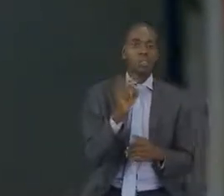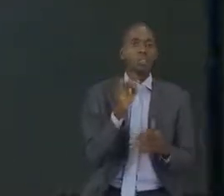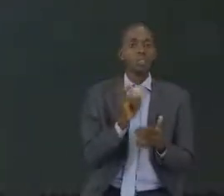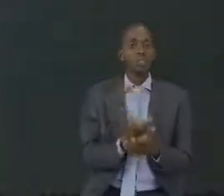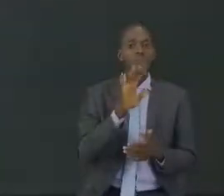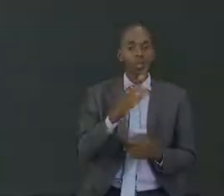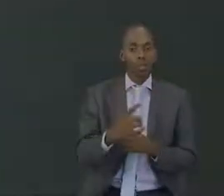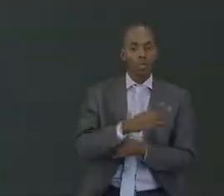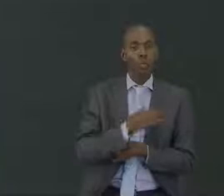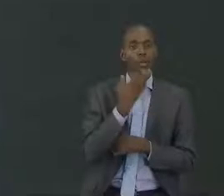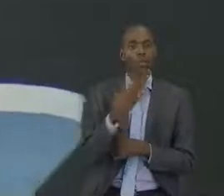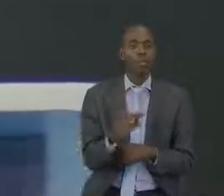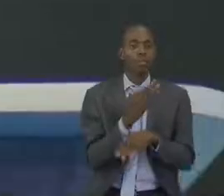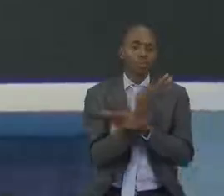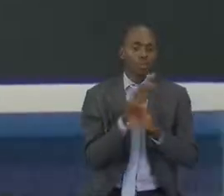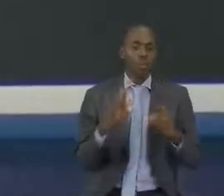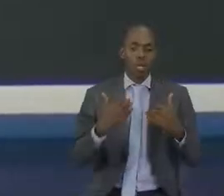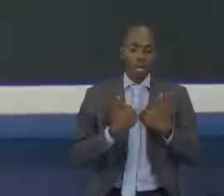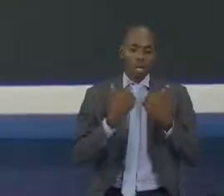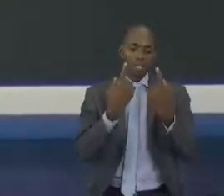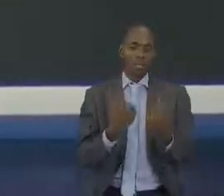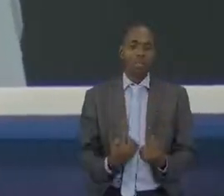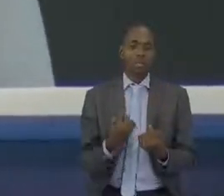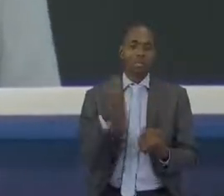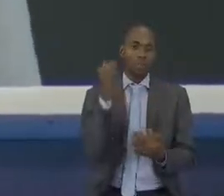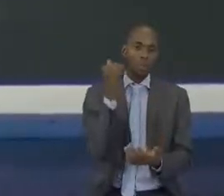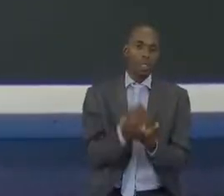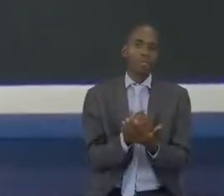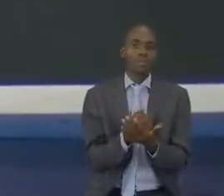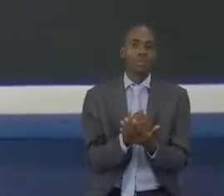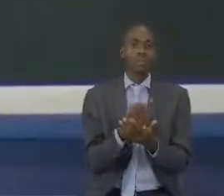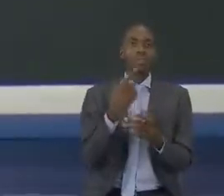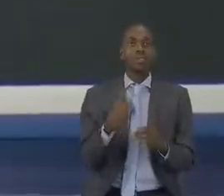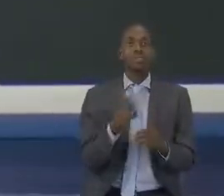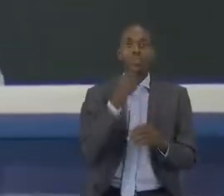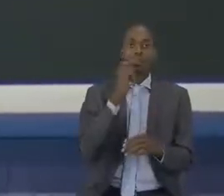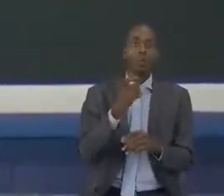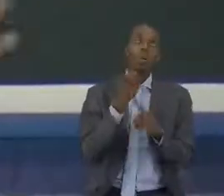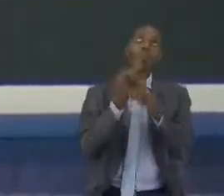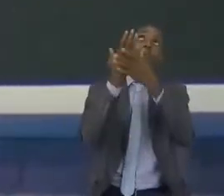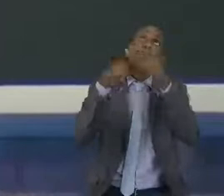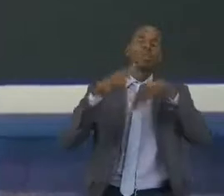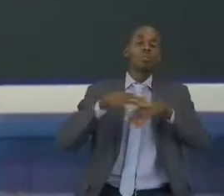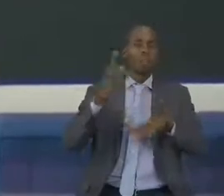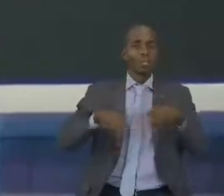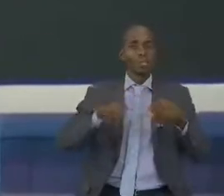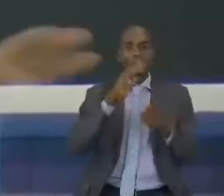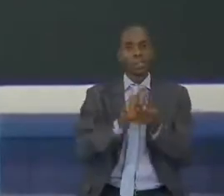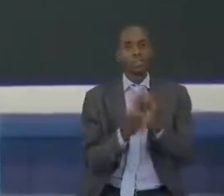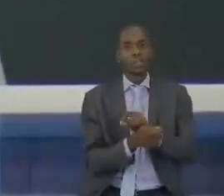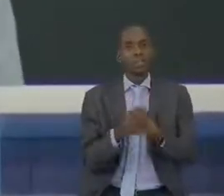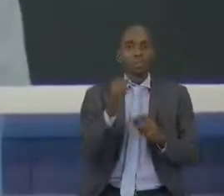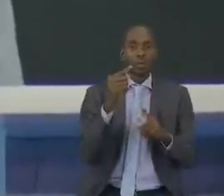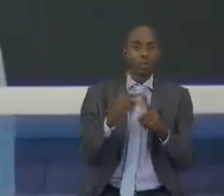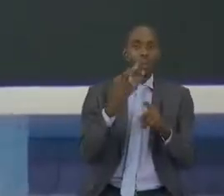ton jour de libération. Le décret du ciel irréversible, le décret du